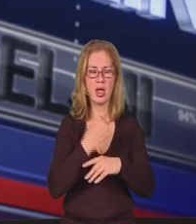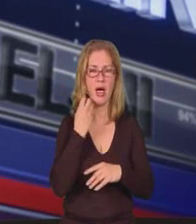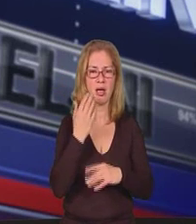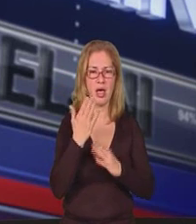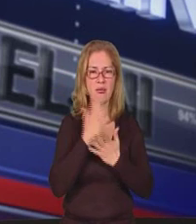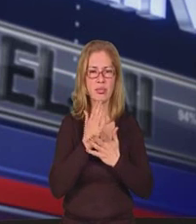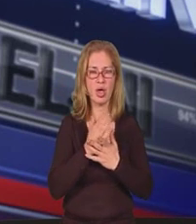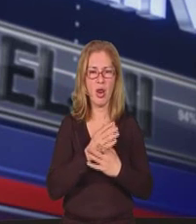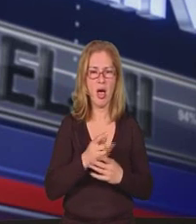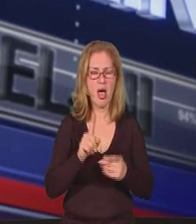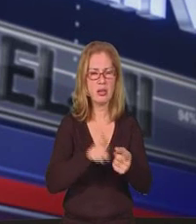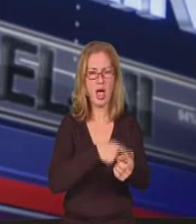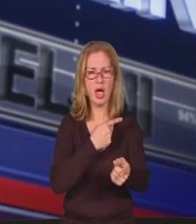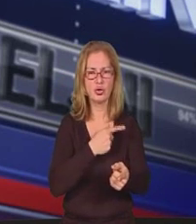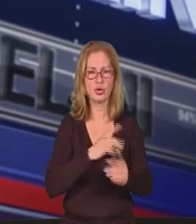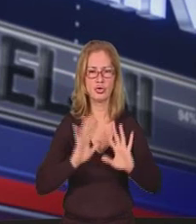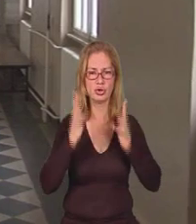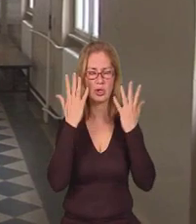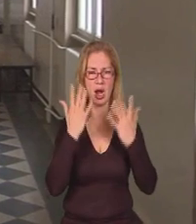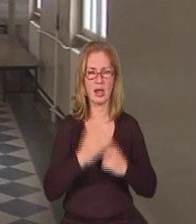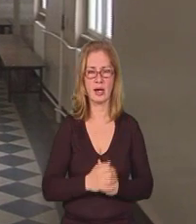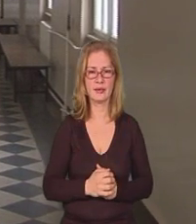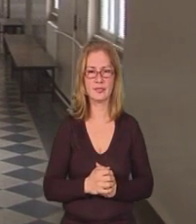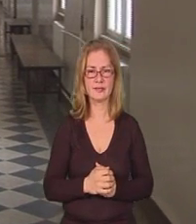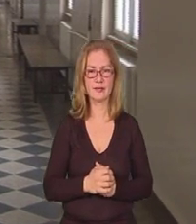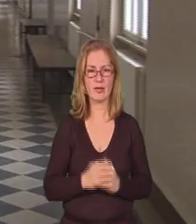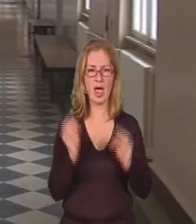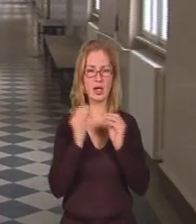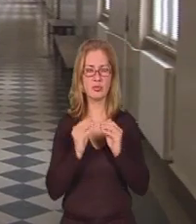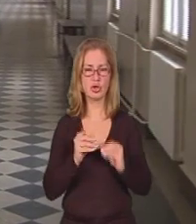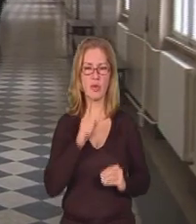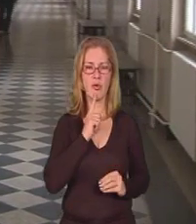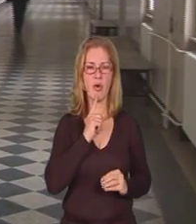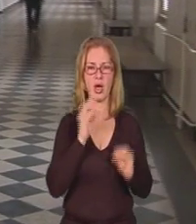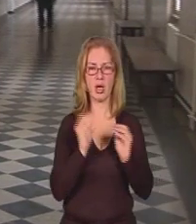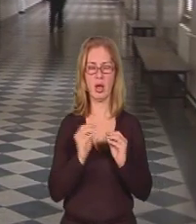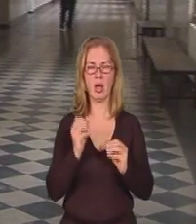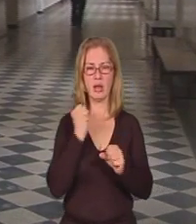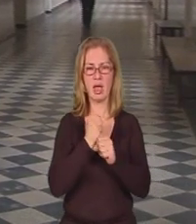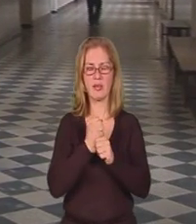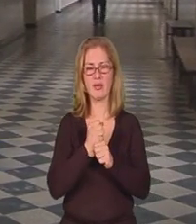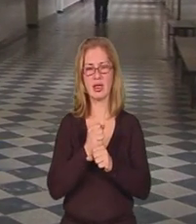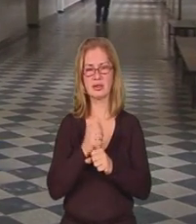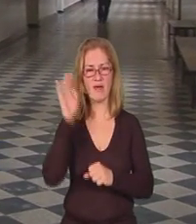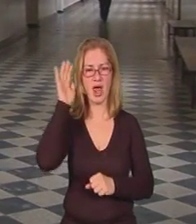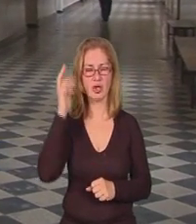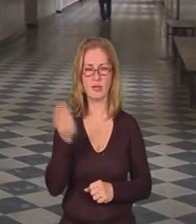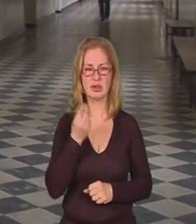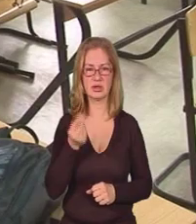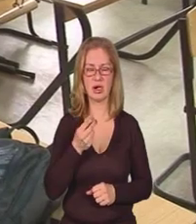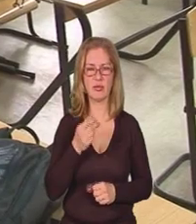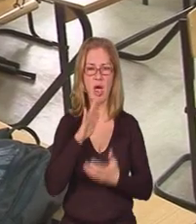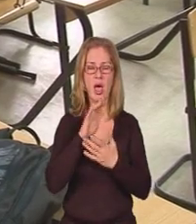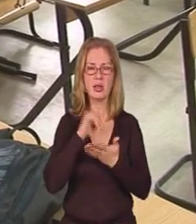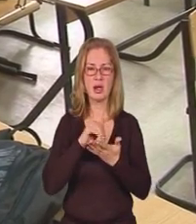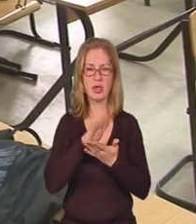najdužih štrajkova u istoriji srpske prosvete. Sporazum koji je prošle godine postignut sa vladom